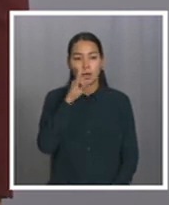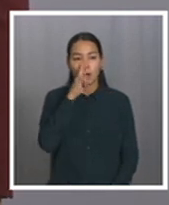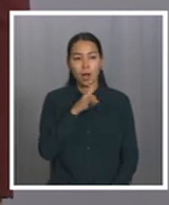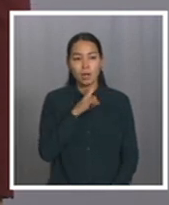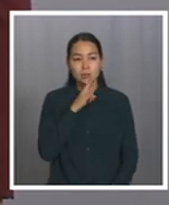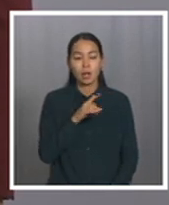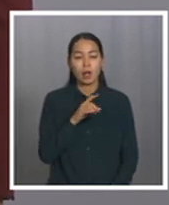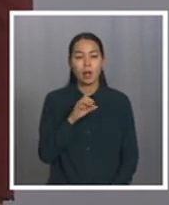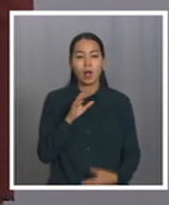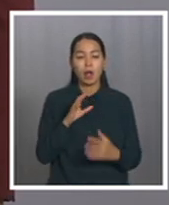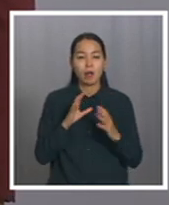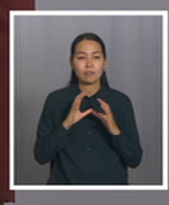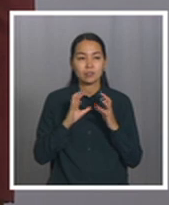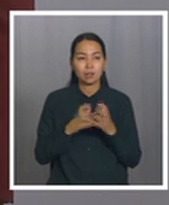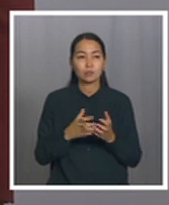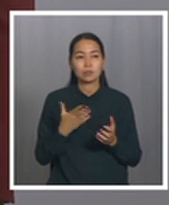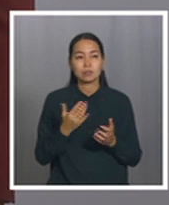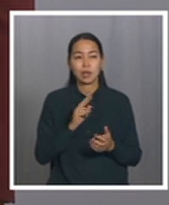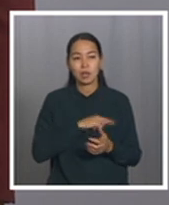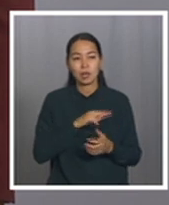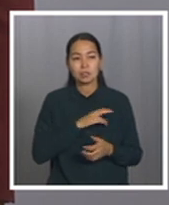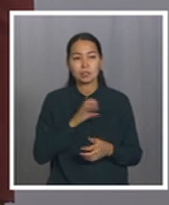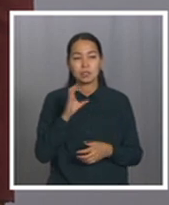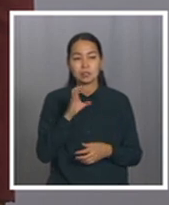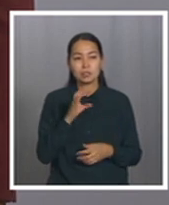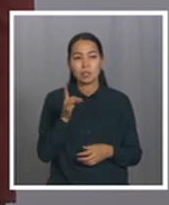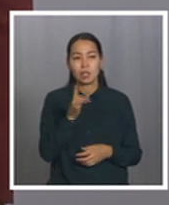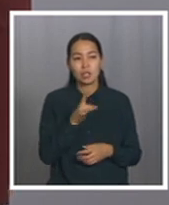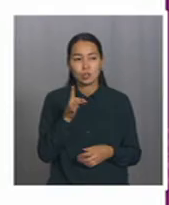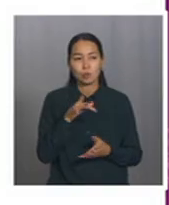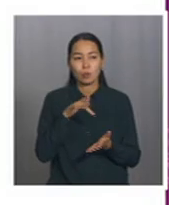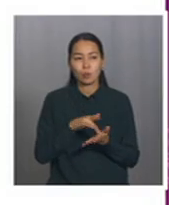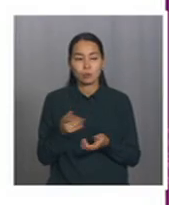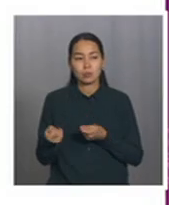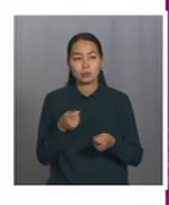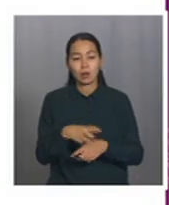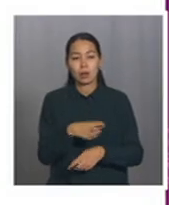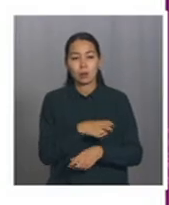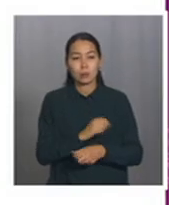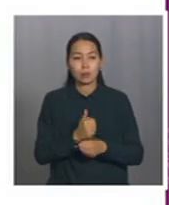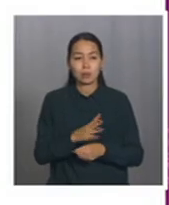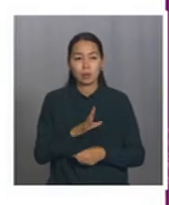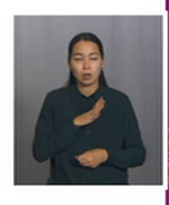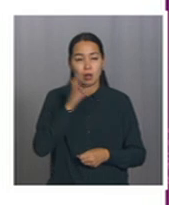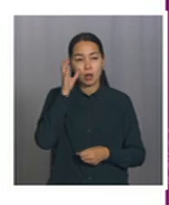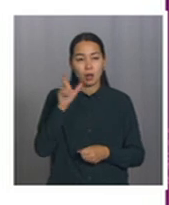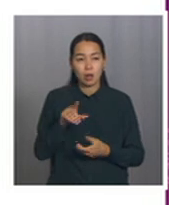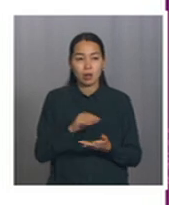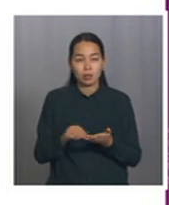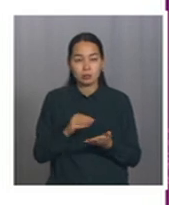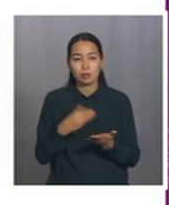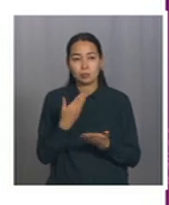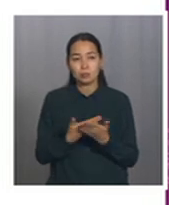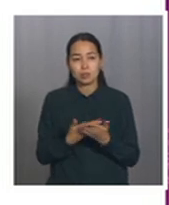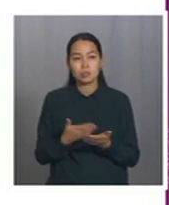автономиялық кеңестік социалистік республика орталық атқару комитетінің мүшесі, ақын, мысал жанрының бірегей